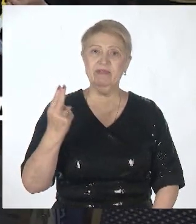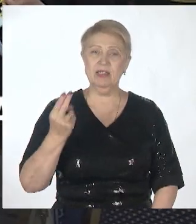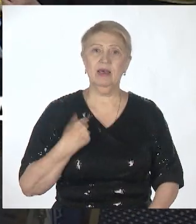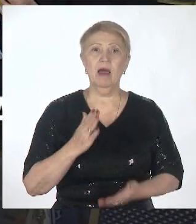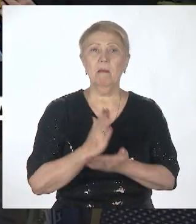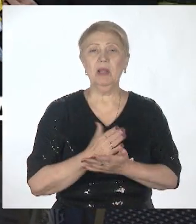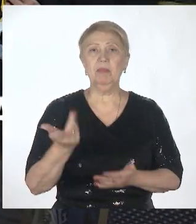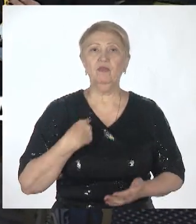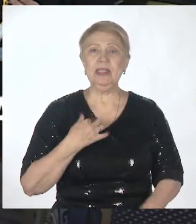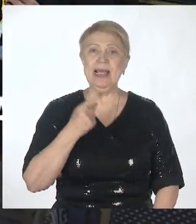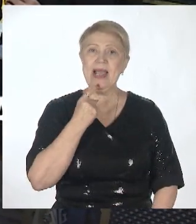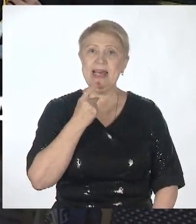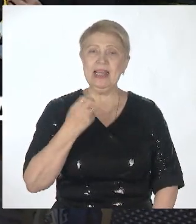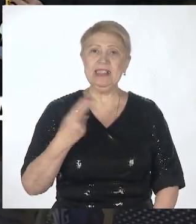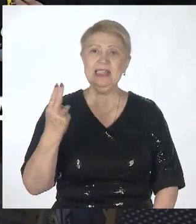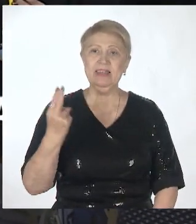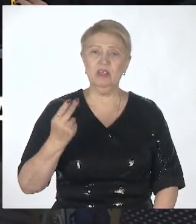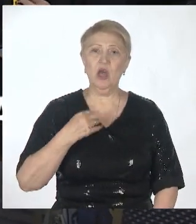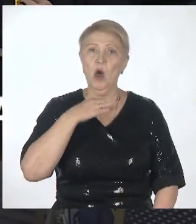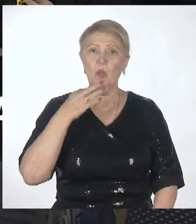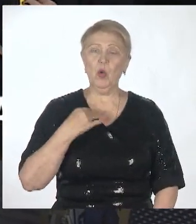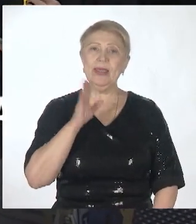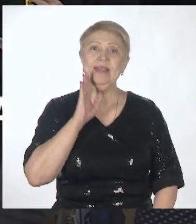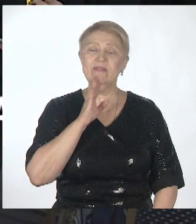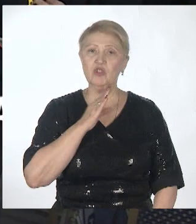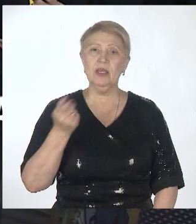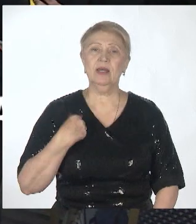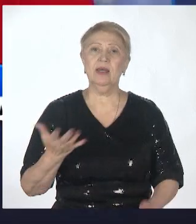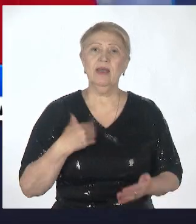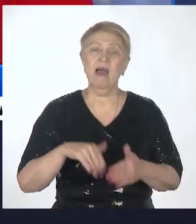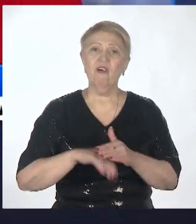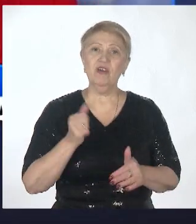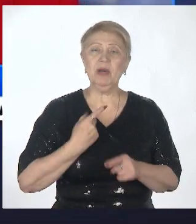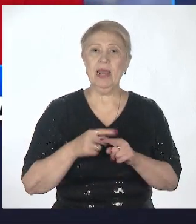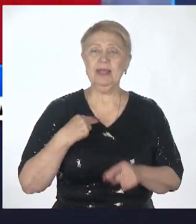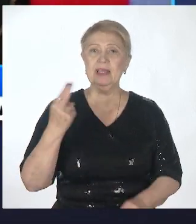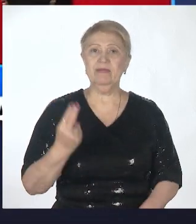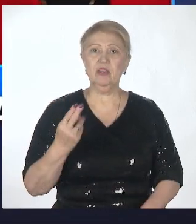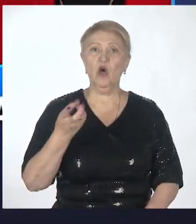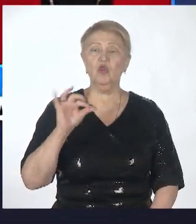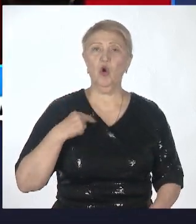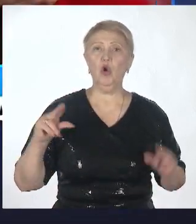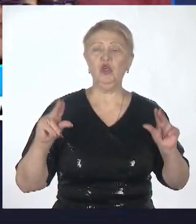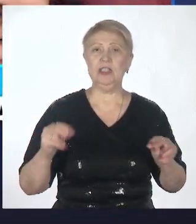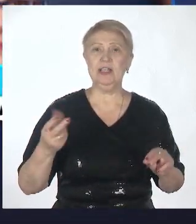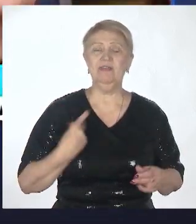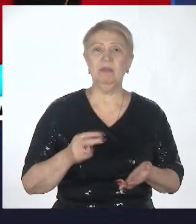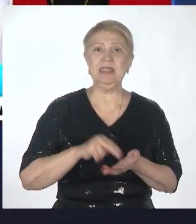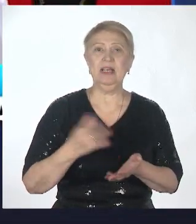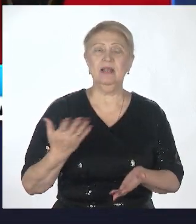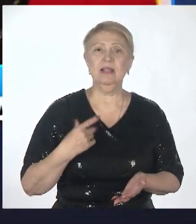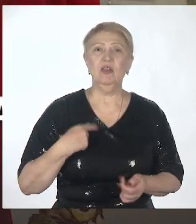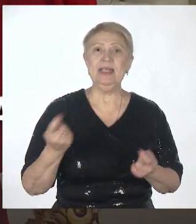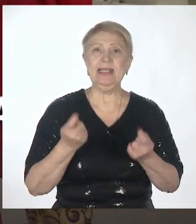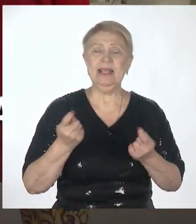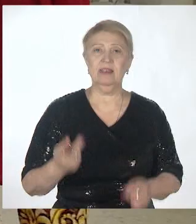красным. Многие девушки выбрали именно такие костюмы для привлечения внимания. Но счастливым алым он стал лишь для единиц. На